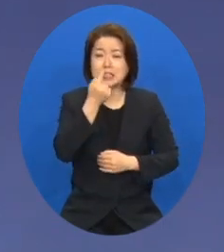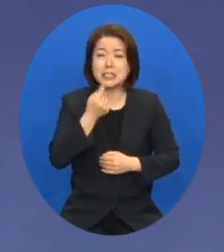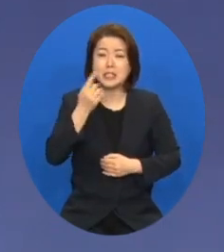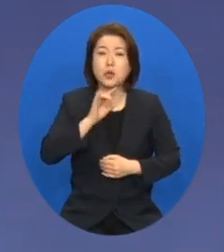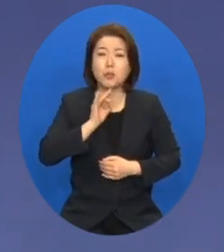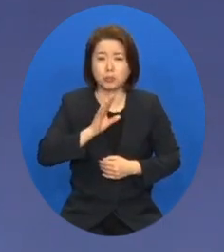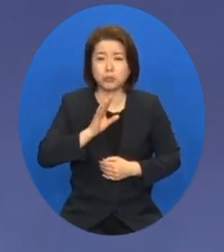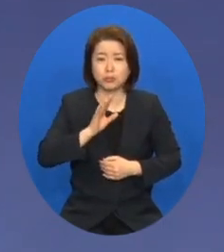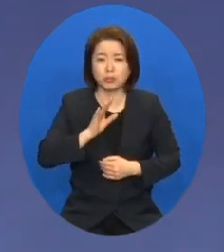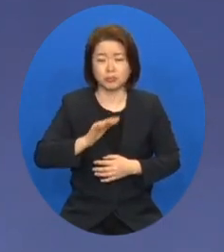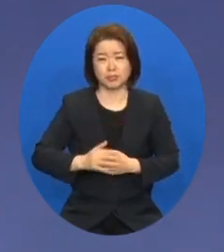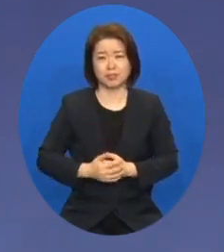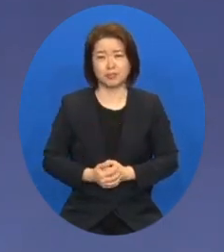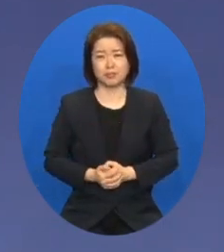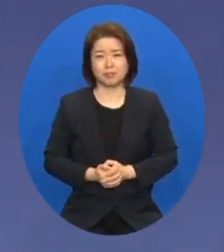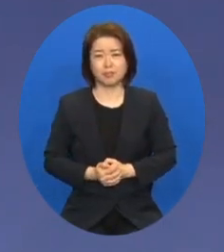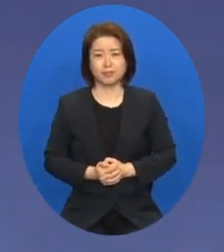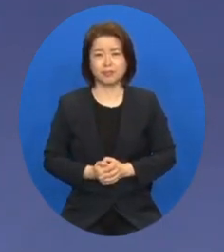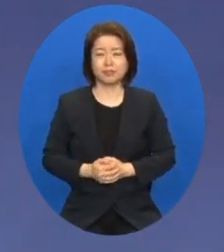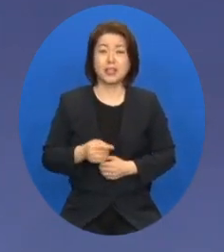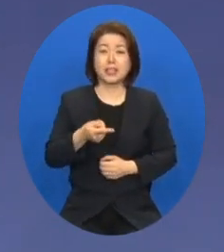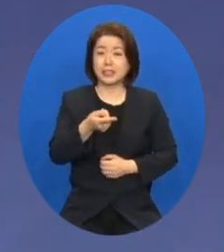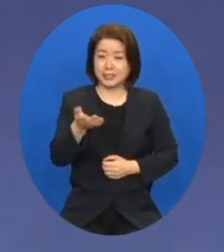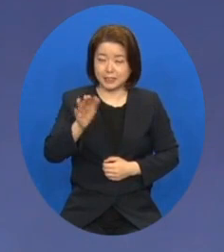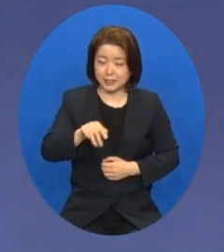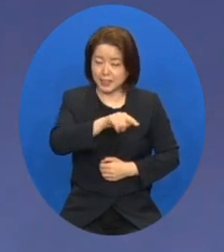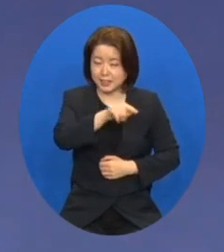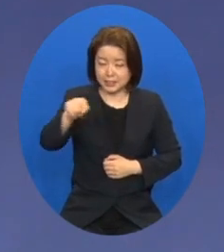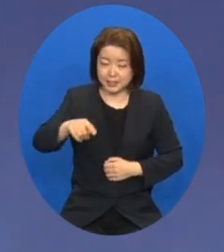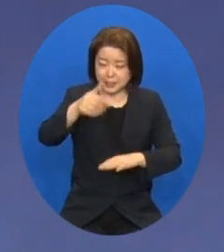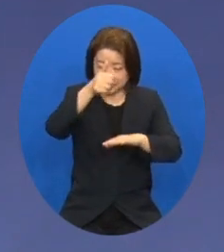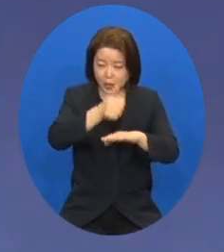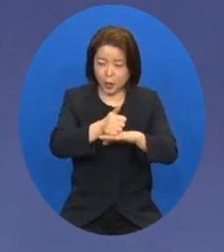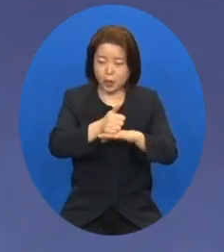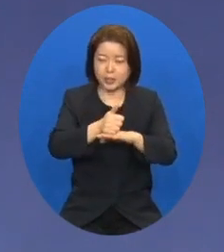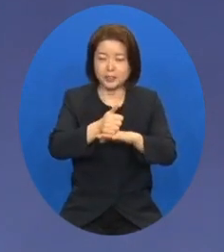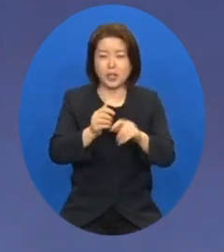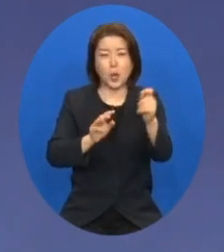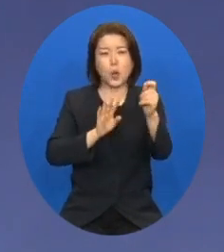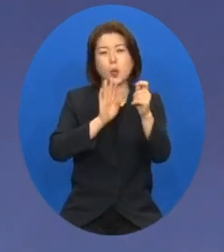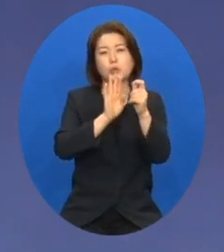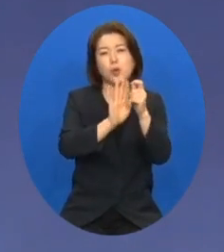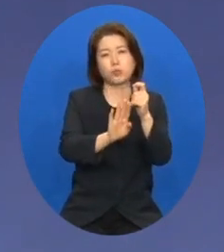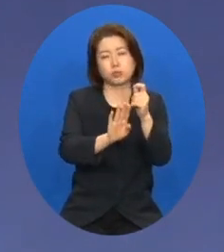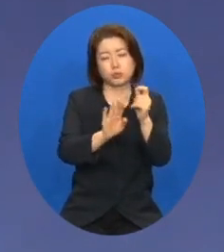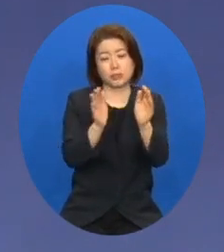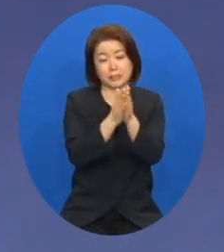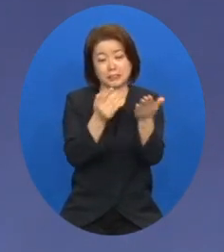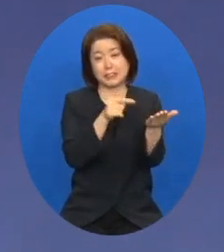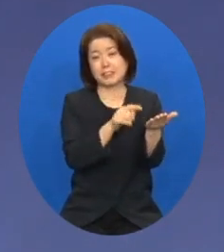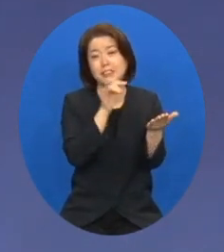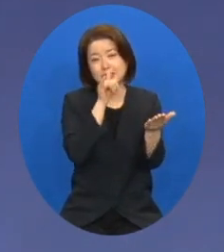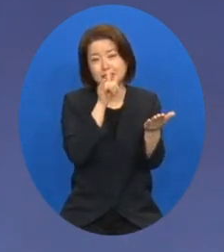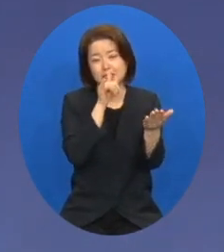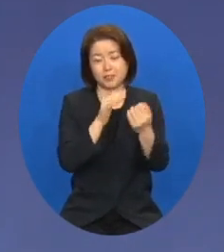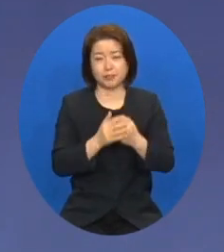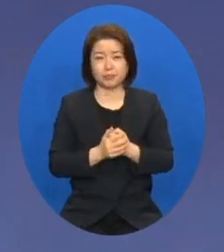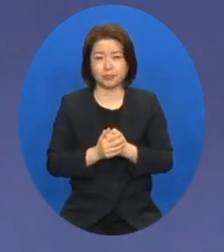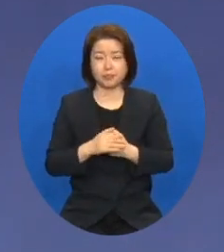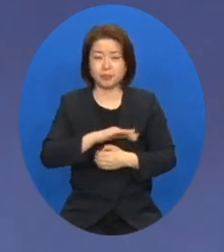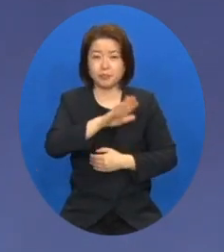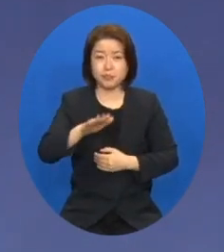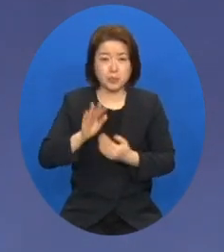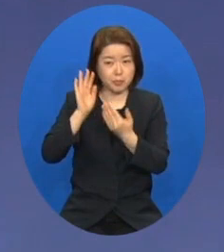있겠지요 근데 그 결과는 고린도후서 에 나옵니다 고린도후서 에 가서 우리가